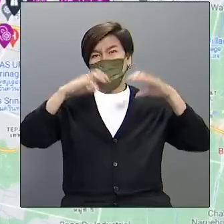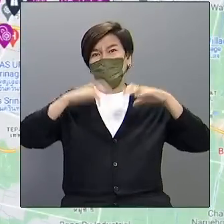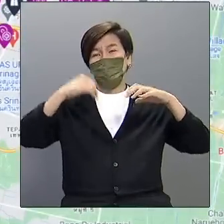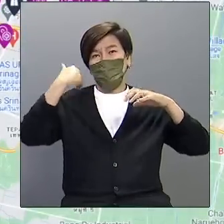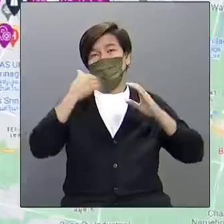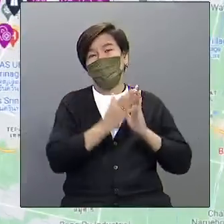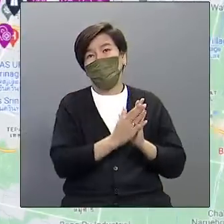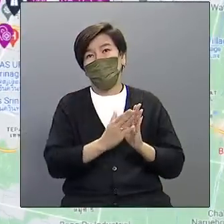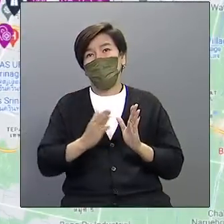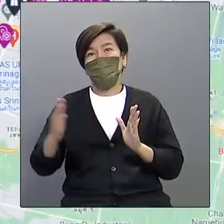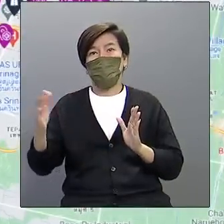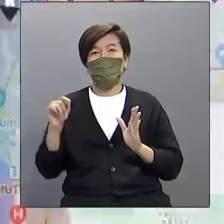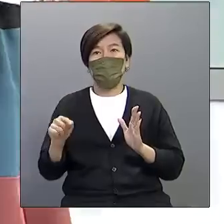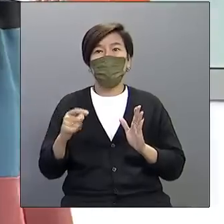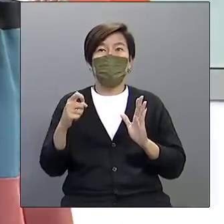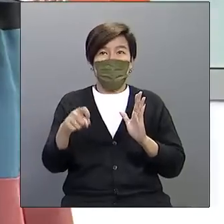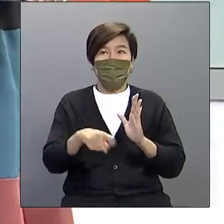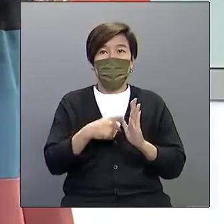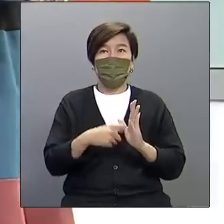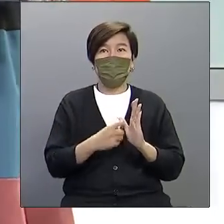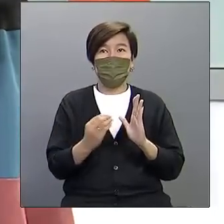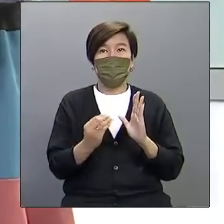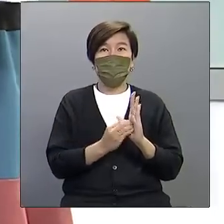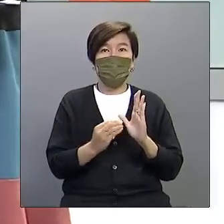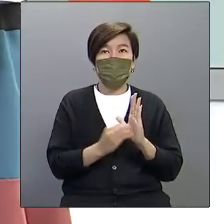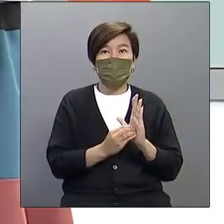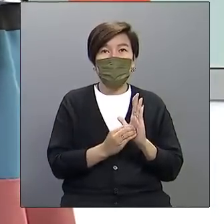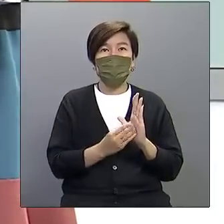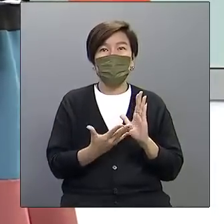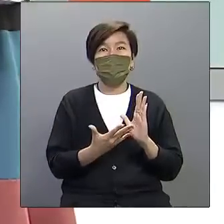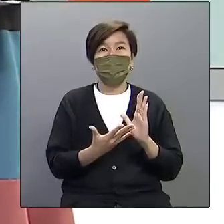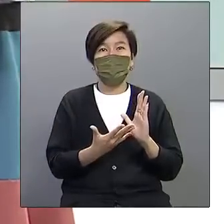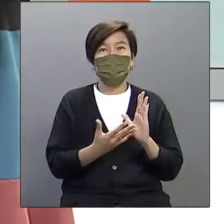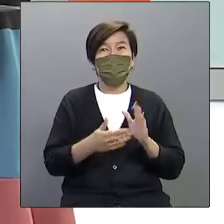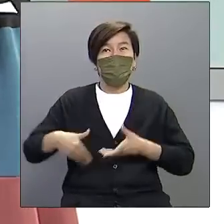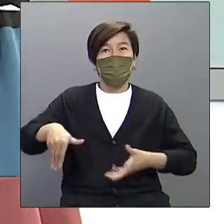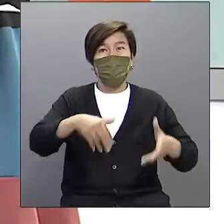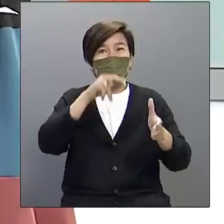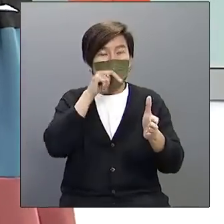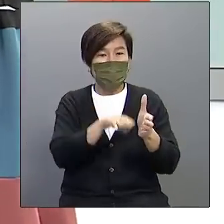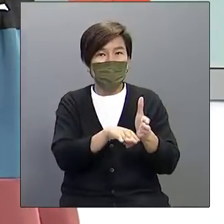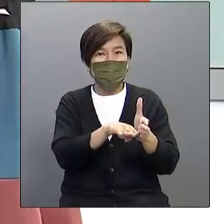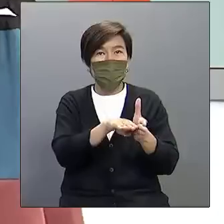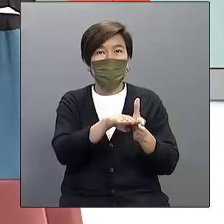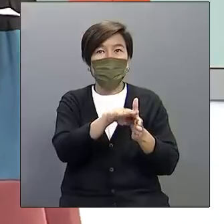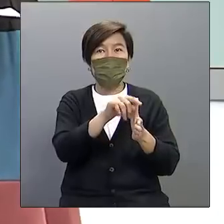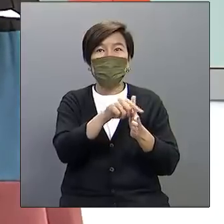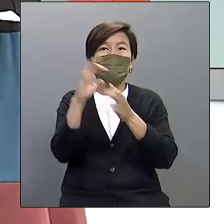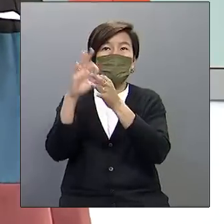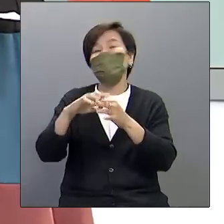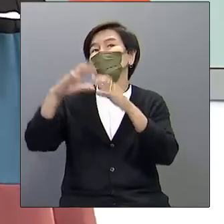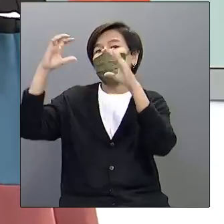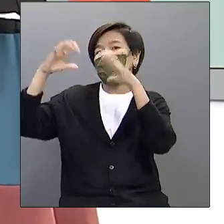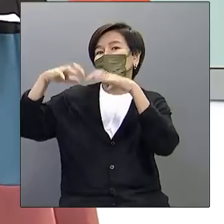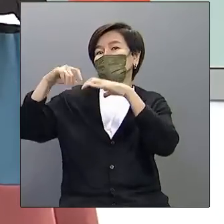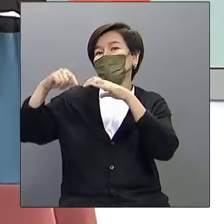กต่อเนื่องอยู่ค่ะสายเหตุที่กรงเทพมหาอีครถึงขั้นกับน้ำรωνครองนั้นเป็นเพระว่าปริมันฝนที่ตกจ